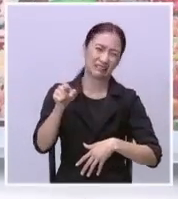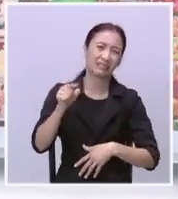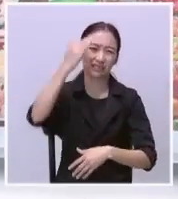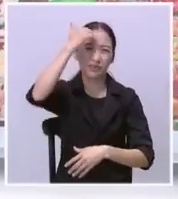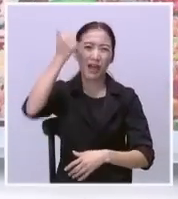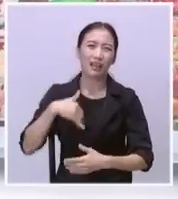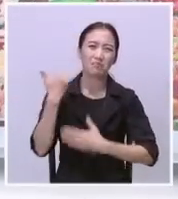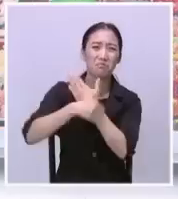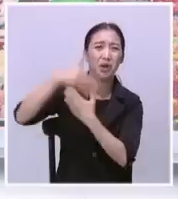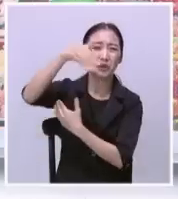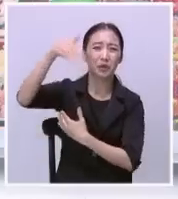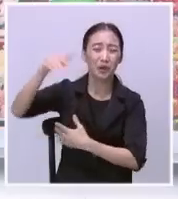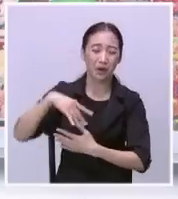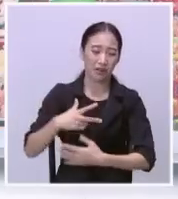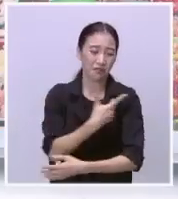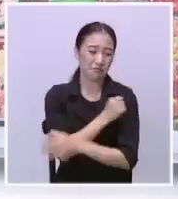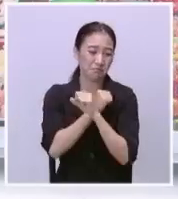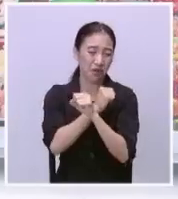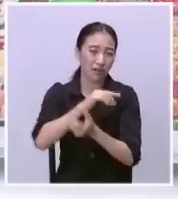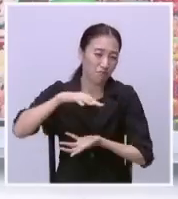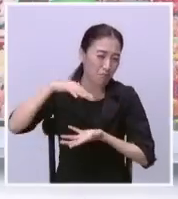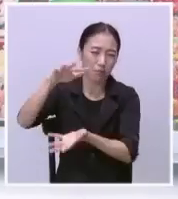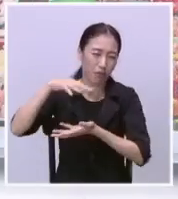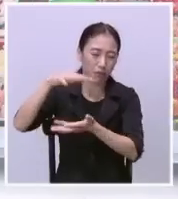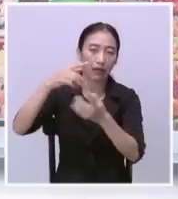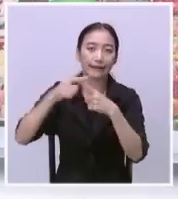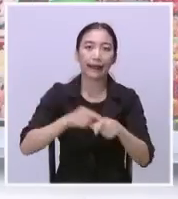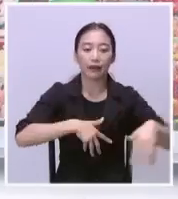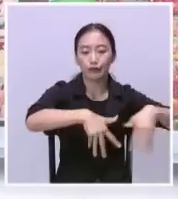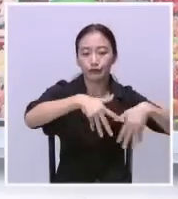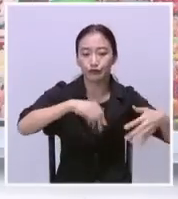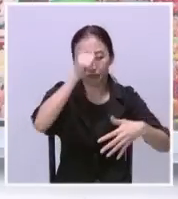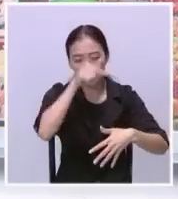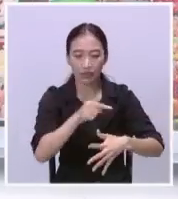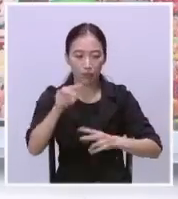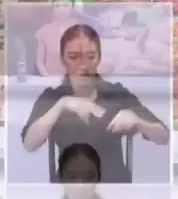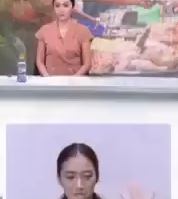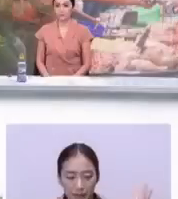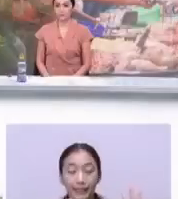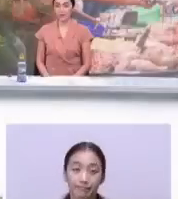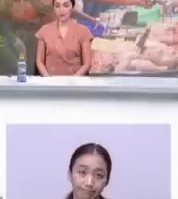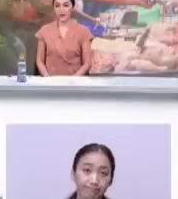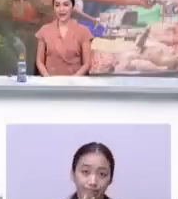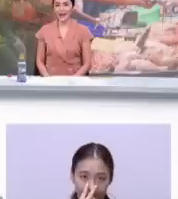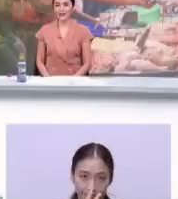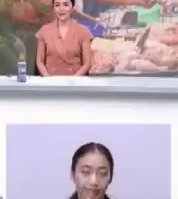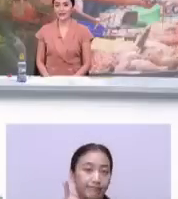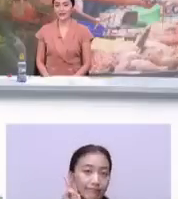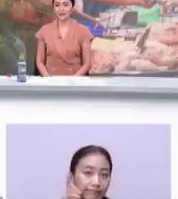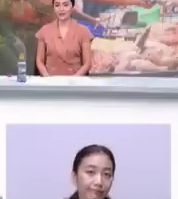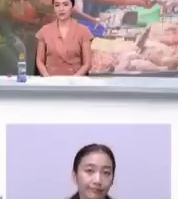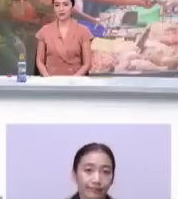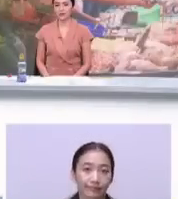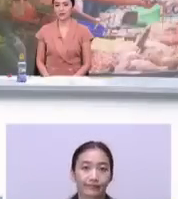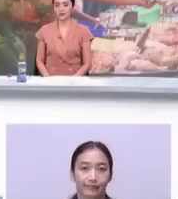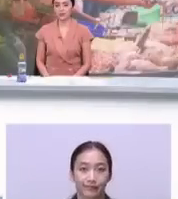างประเทศไม่ได้ดูแลคนในชาติเลยเรื่องนี้จะเป็นอย่างไรก็ติดความเคลื่อนไหวนี้พร้อมกันกับพี่มิกกี้ผ่าน True V Room ครับสวัสดีครับ สวัสดีค่ะ สวั